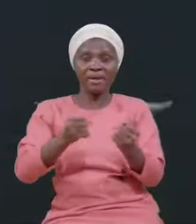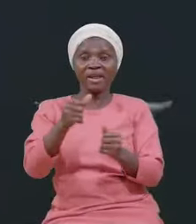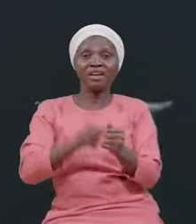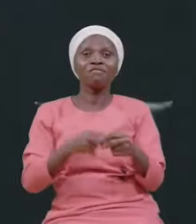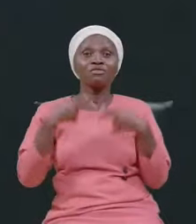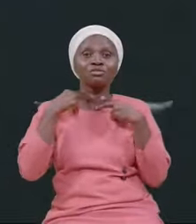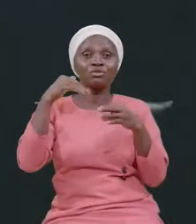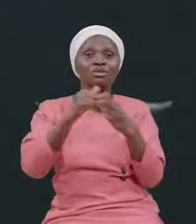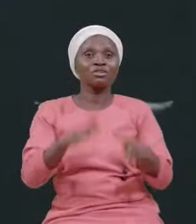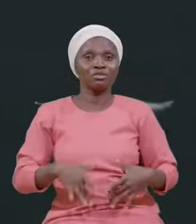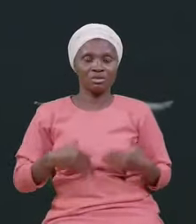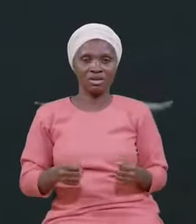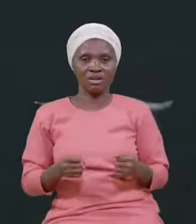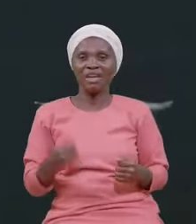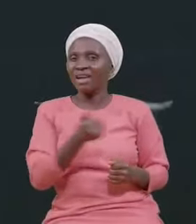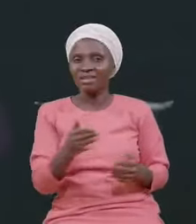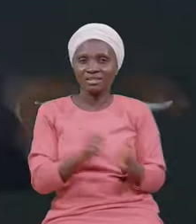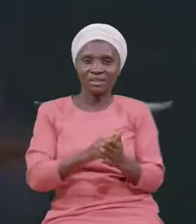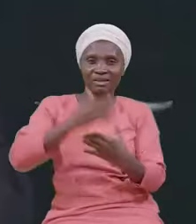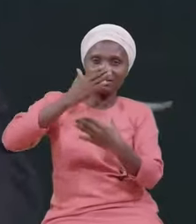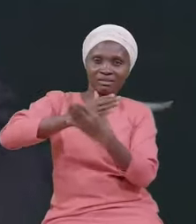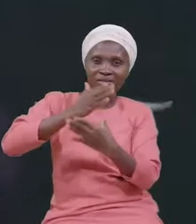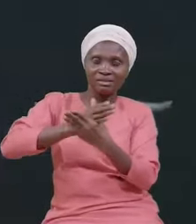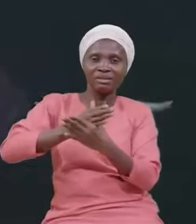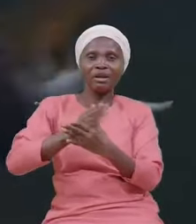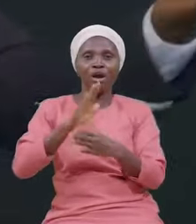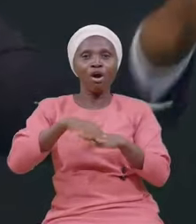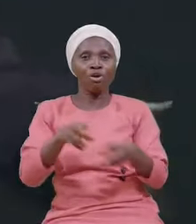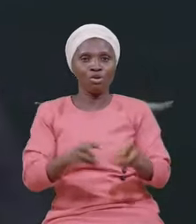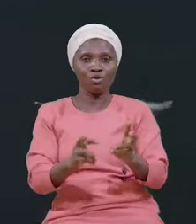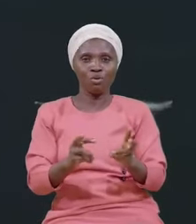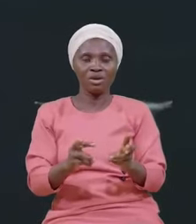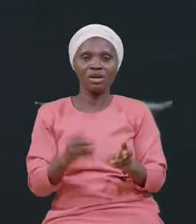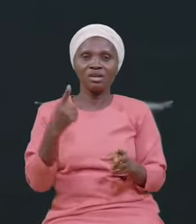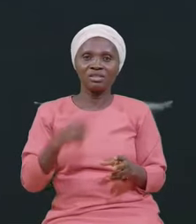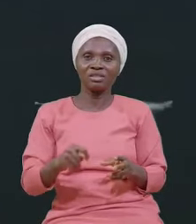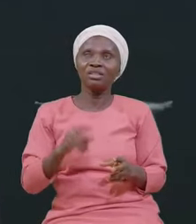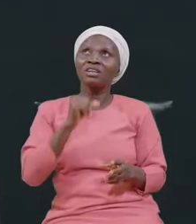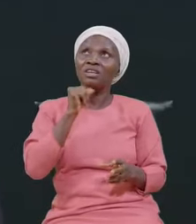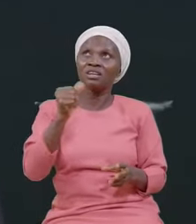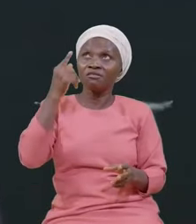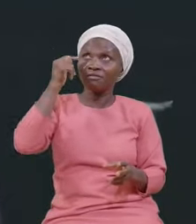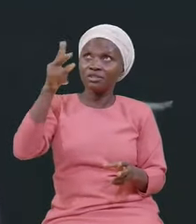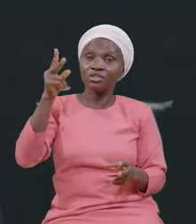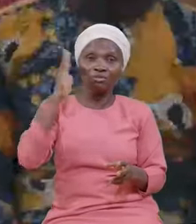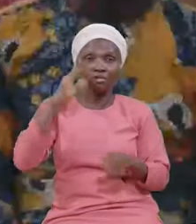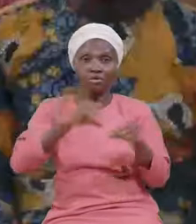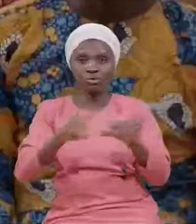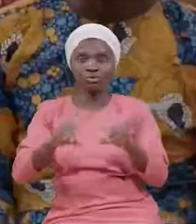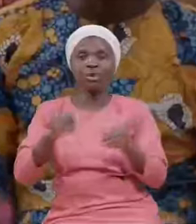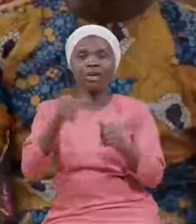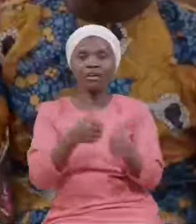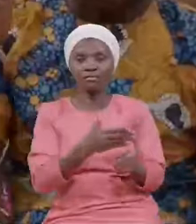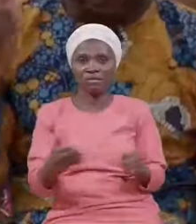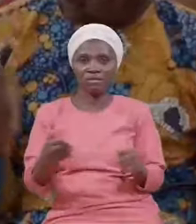pour t'empêcher de faire ce que Dieu veut que tu fasses, l'invisible te rendu visible dans ta vie, tout quittera